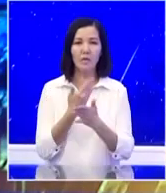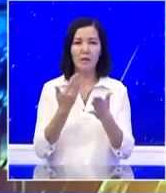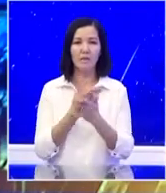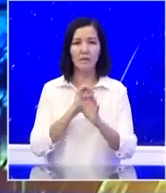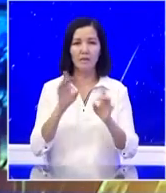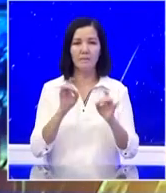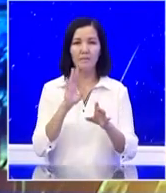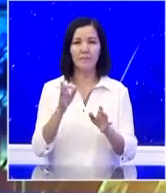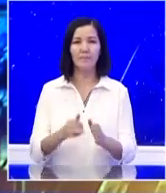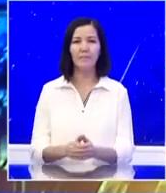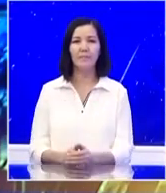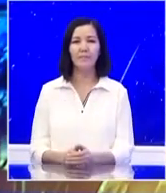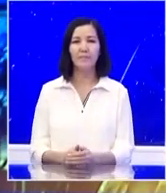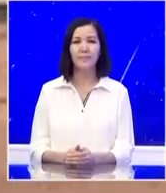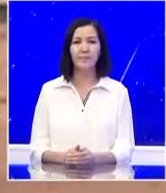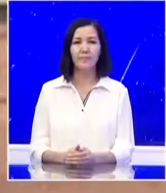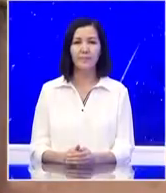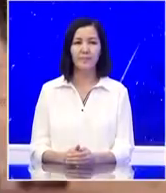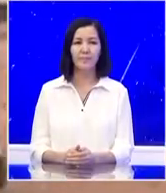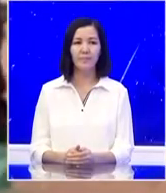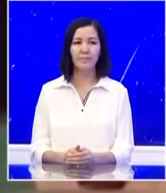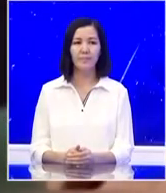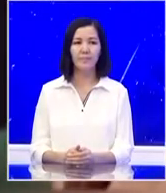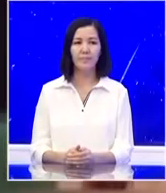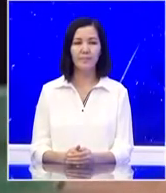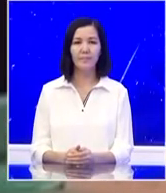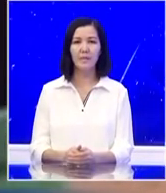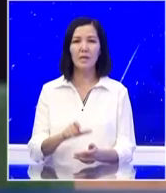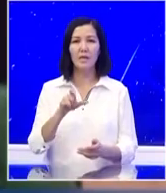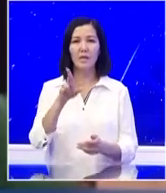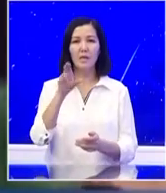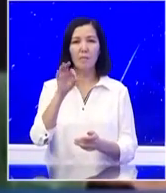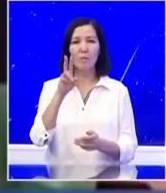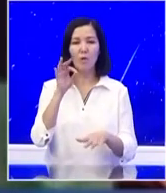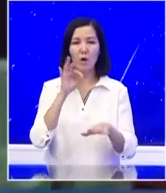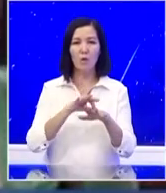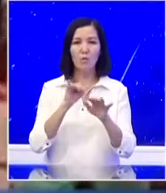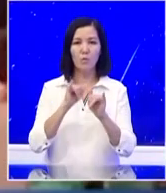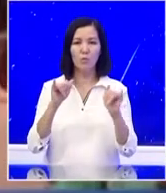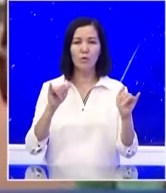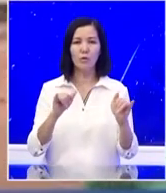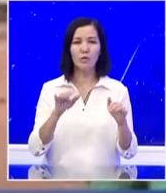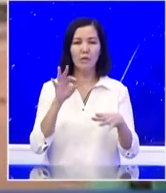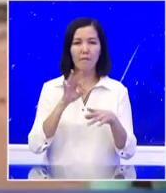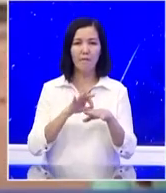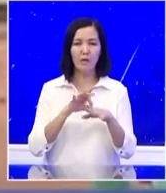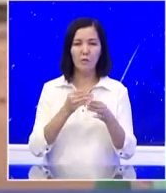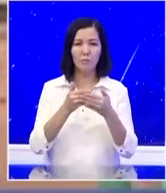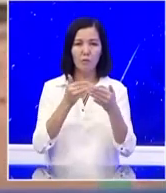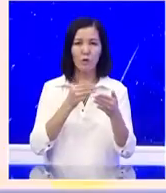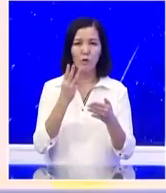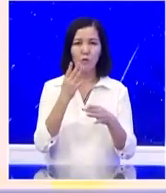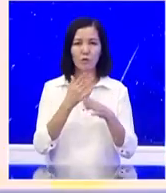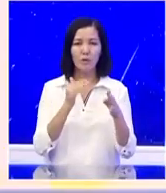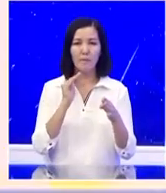Жаһан жаңалықтары келесі топтамада. Конгода Эбола дерті қайта өршіді. Елдің батысында шыққан вирустың бұған дейінгі 3,5